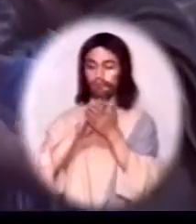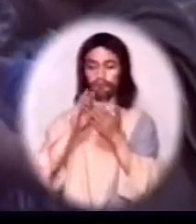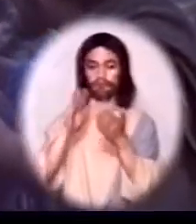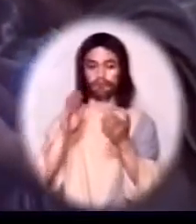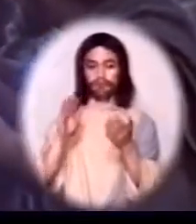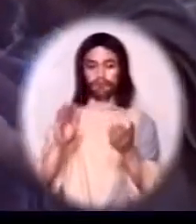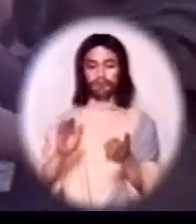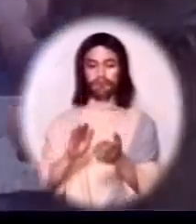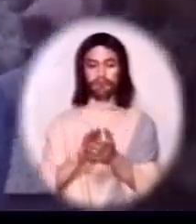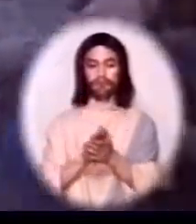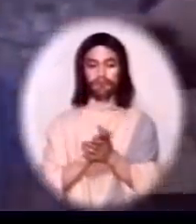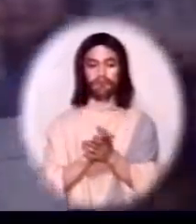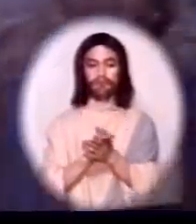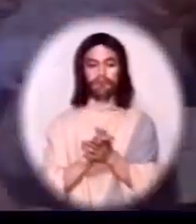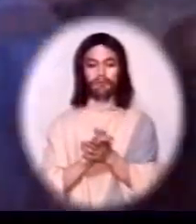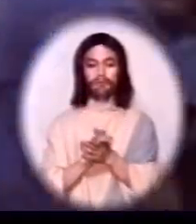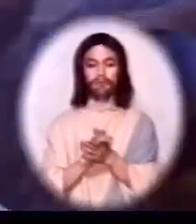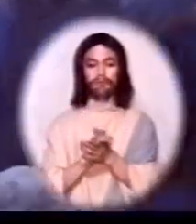모르겠어.